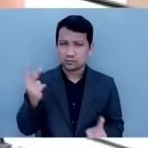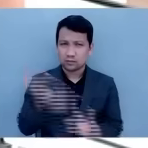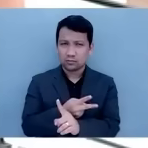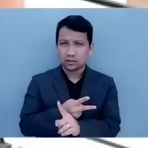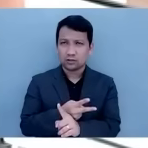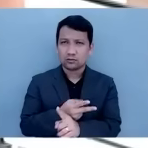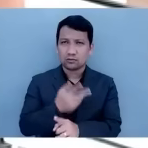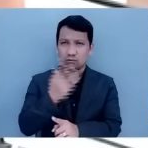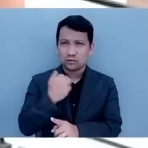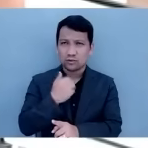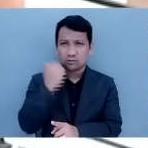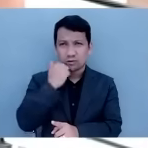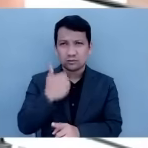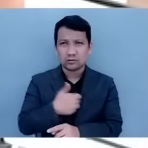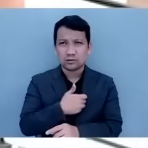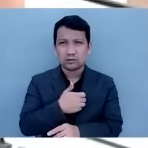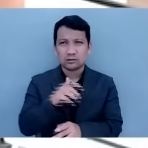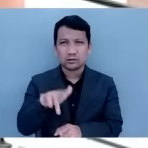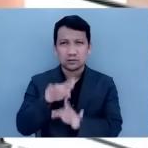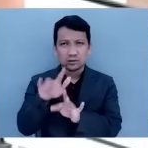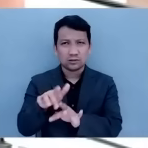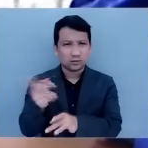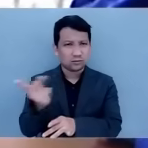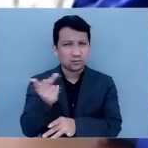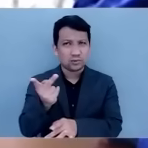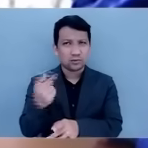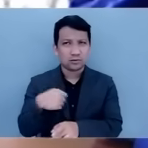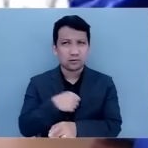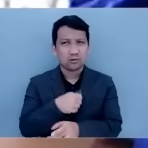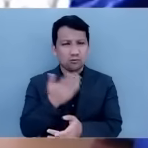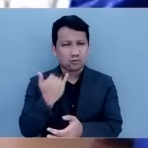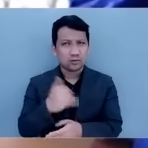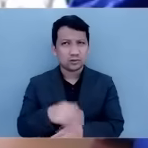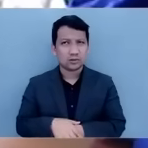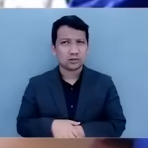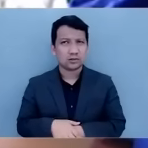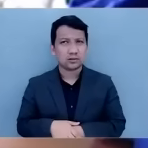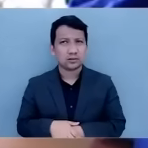kabayolente at kawalang awa sa mga tao na ito? Your Honor,